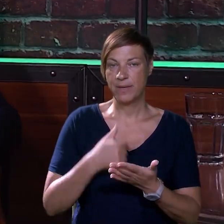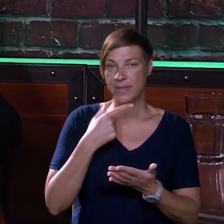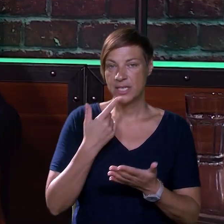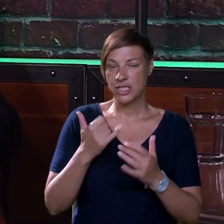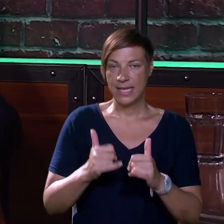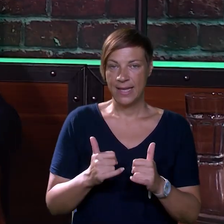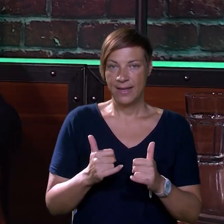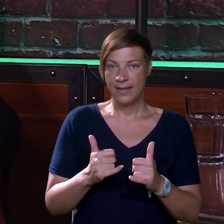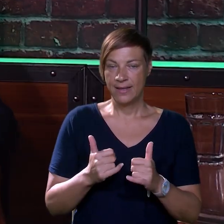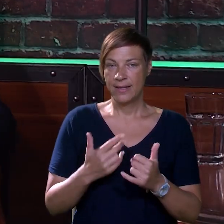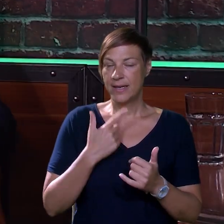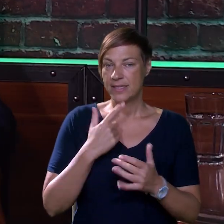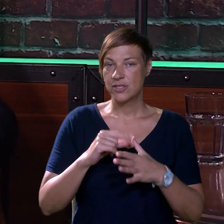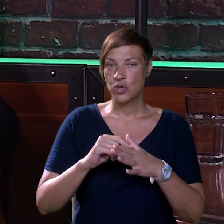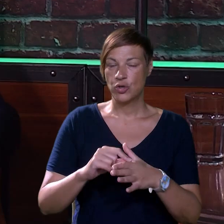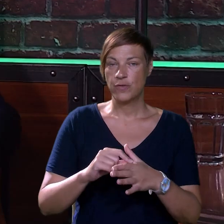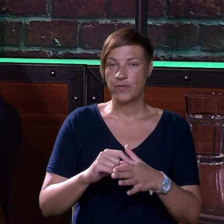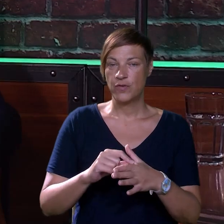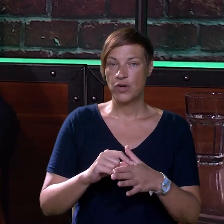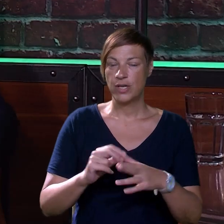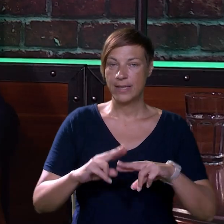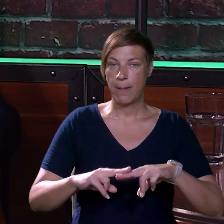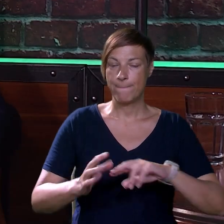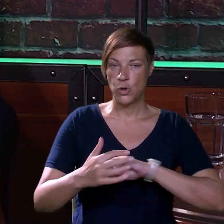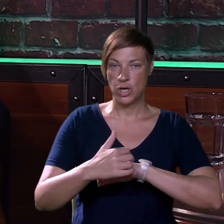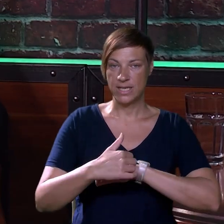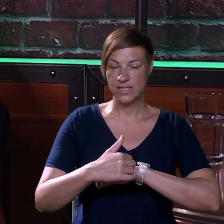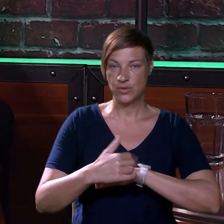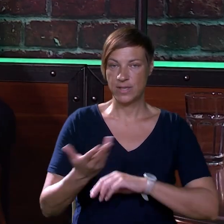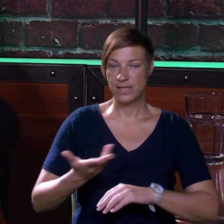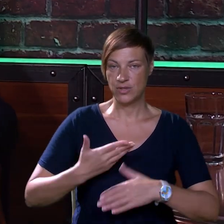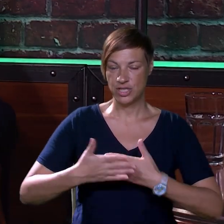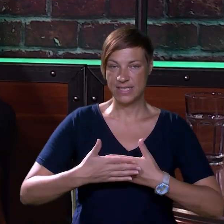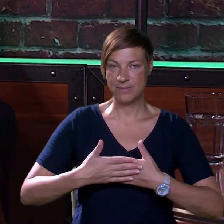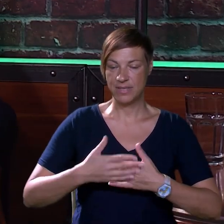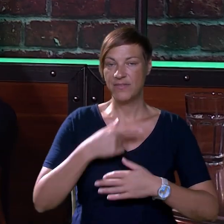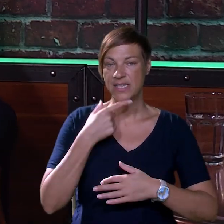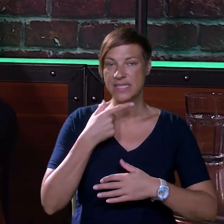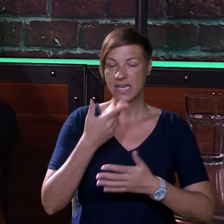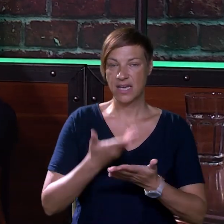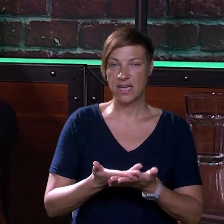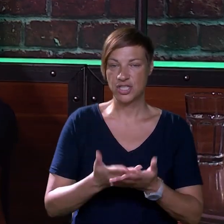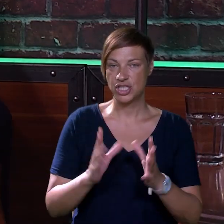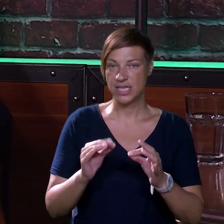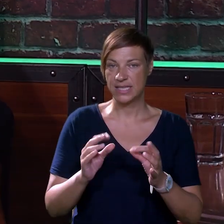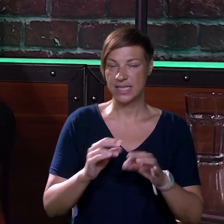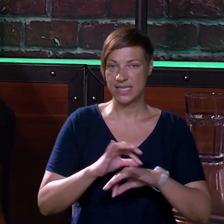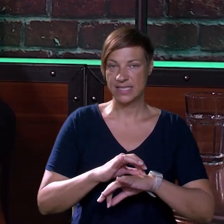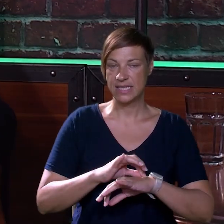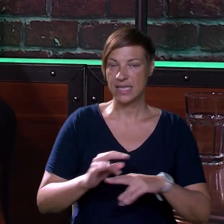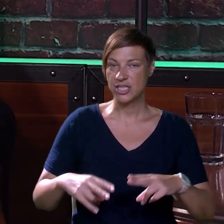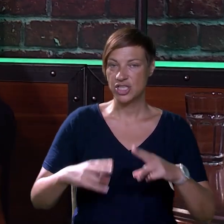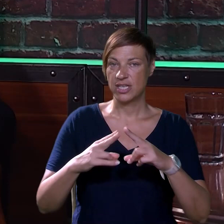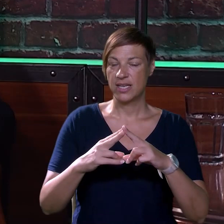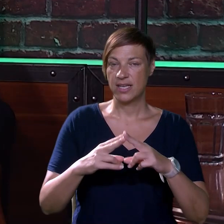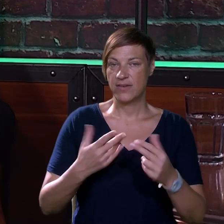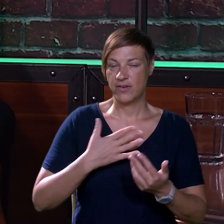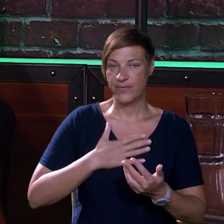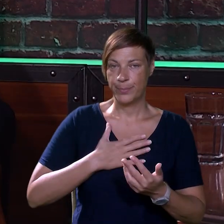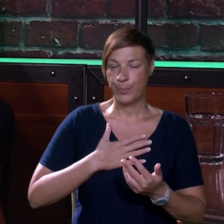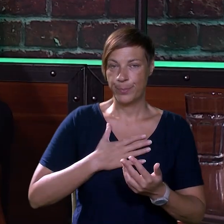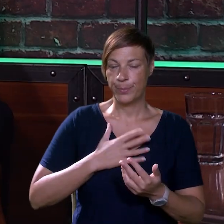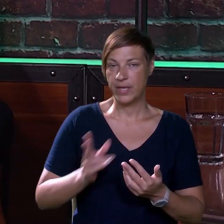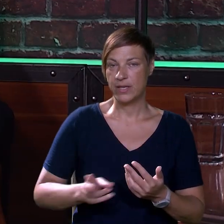rečete danas ko vodi bolnicu Dubrovnik, evo, samo da vam dođe ispred vas neko i kaže 10 liječnika vrhunskih, da kaže